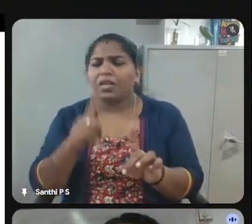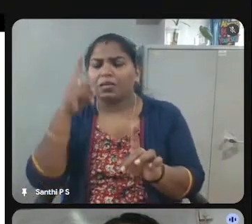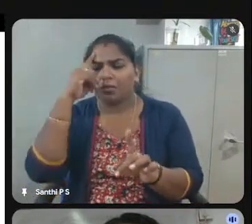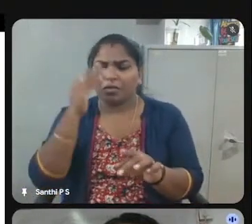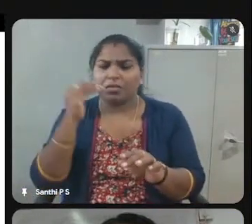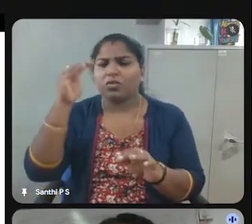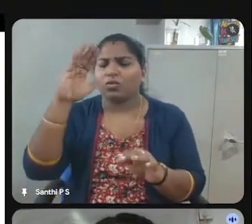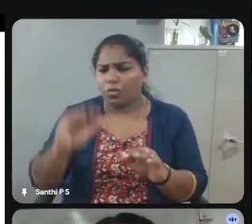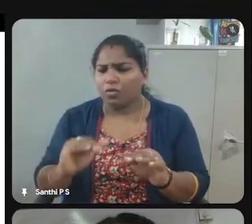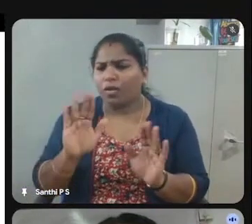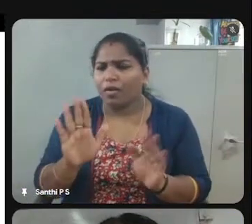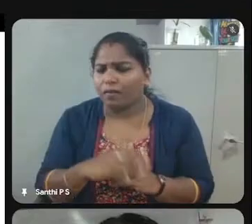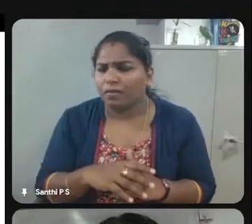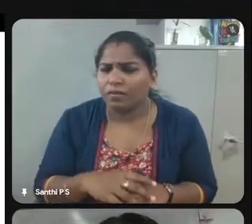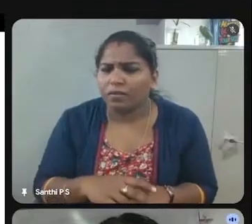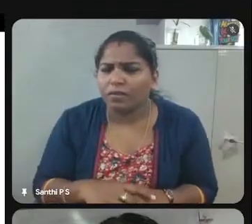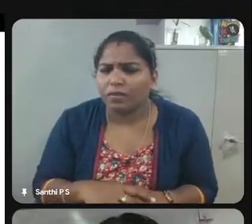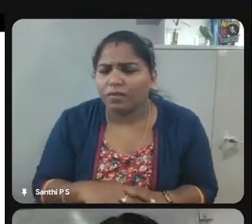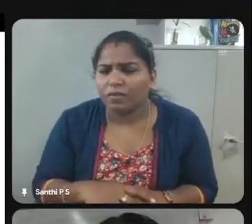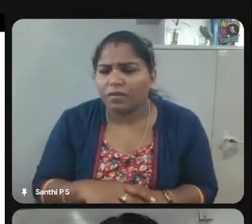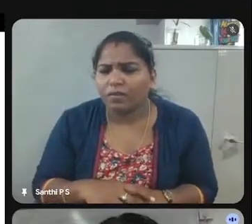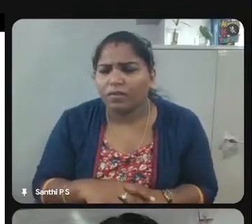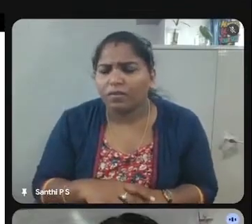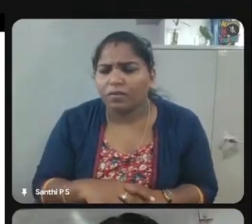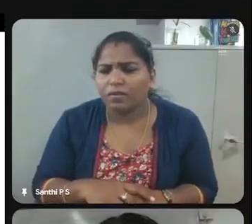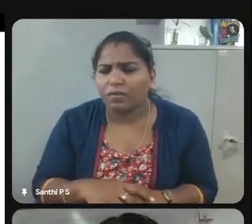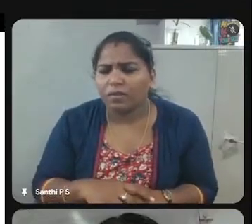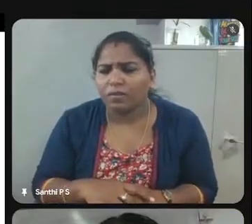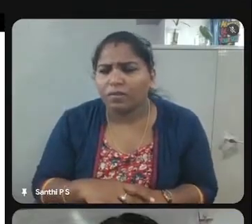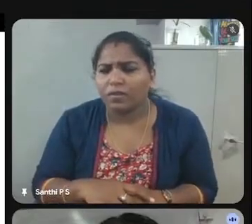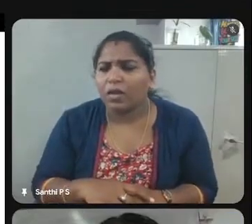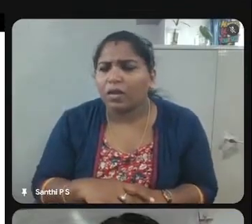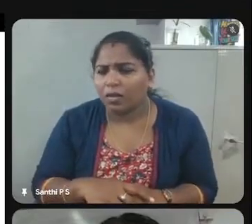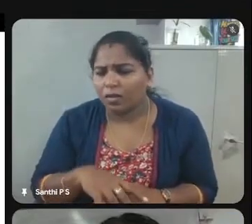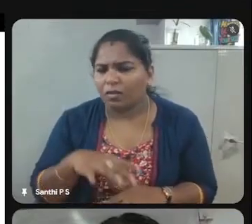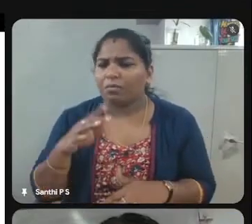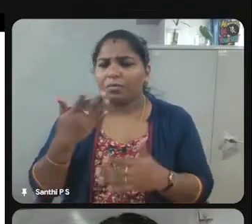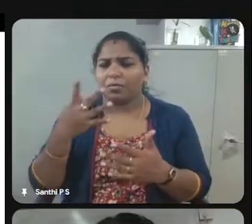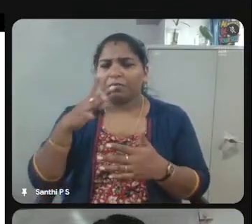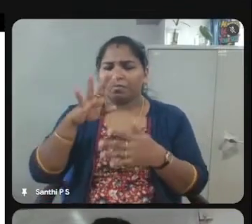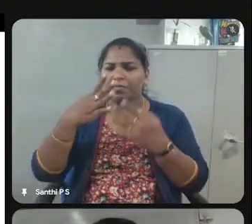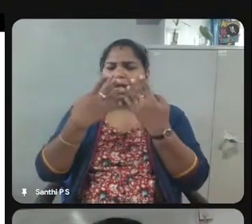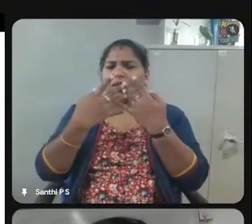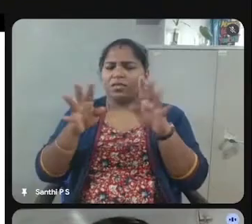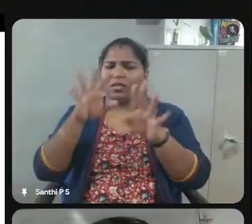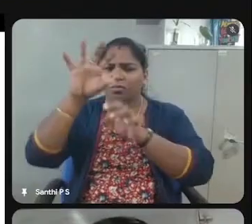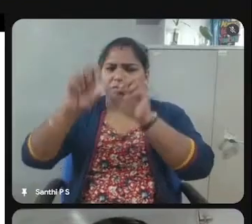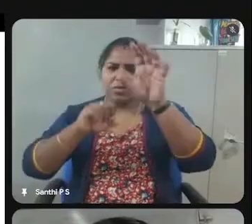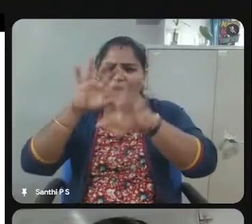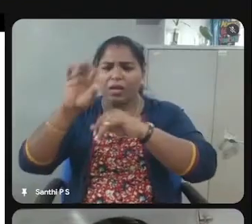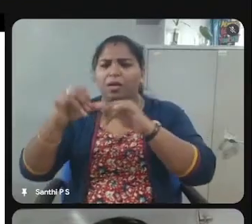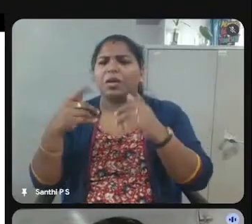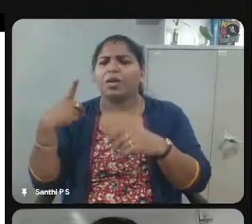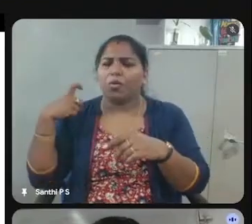നിൽക്കുമ്പോൾ എവിടെയെങ്കിലൊക്കെ എങ്ങനെ കയറണം, ജനാലുമൊക്കെ കൊത്തിപ്പിടിച്ച് കയറുക, ഇങ്ങനെ എകരം പൊട്ട് കയറുക, അങ്ങനത്തെ ഒക്കെ